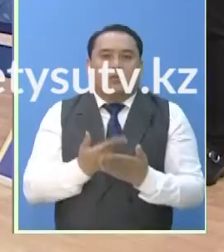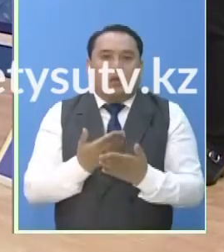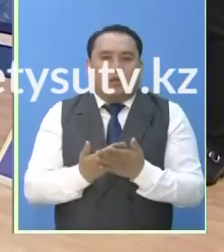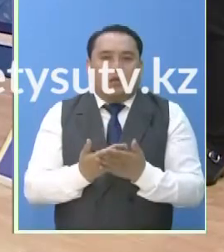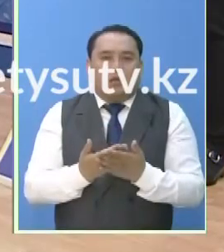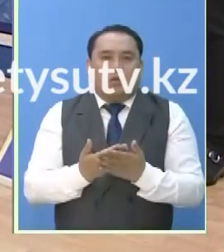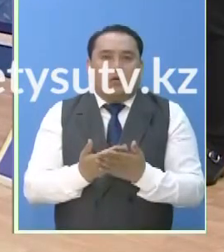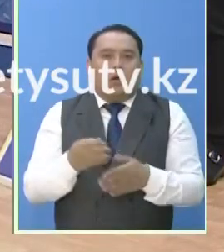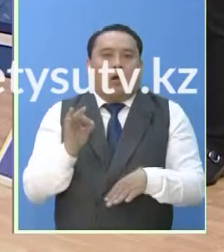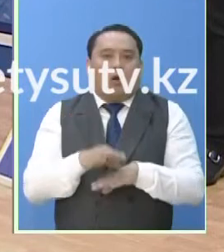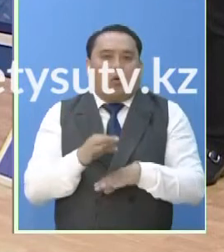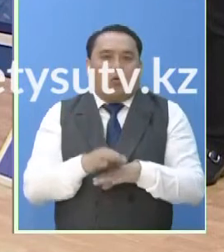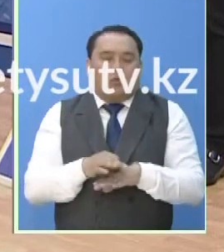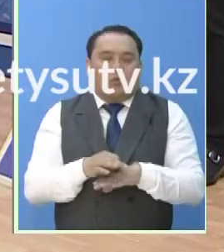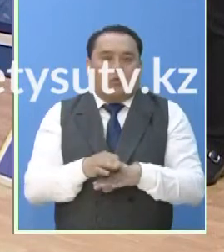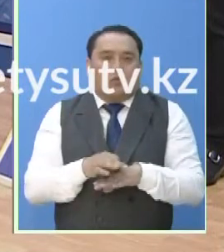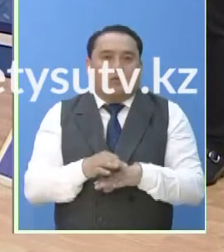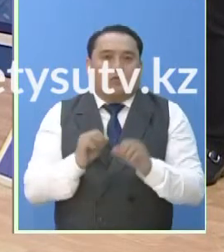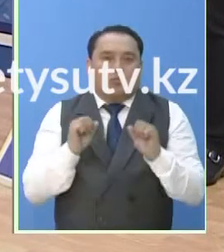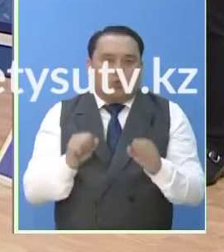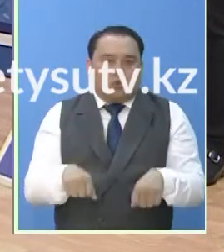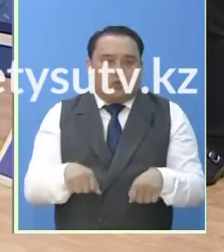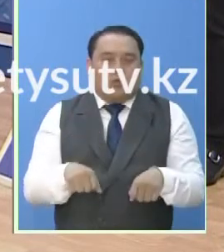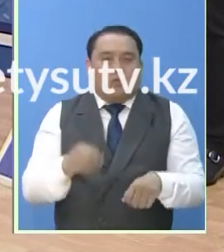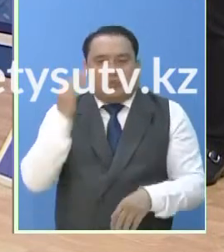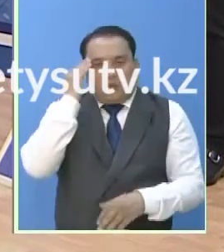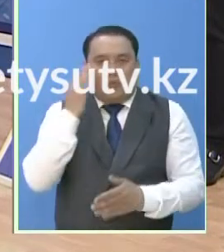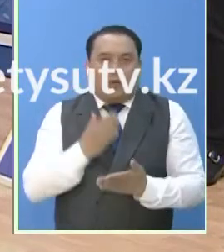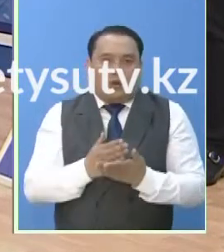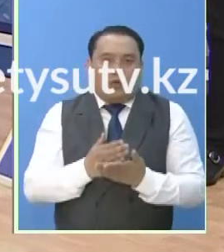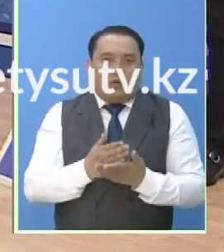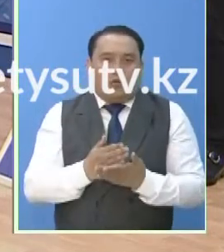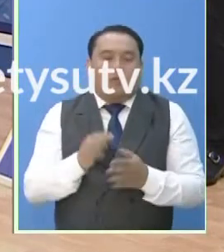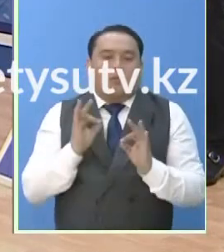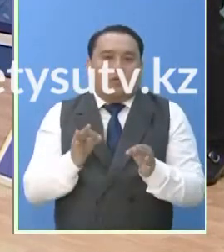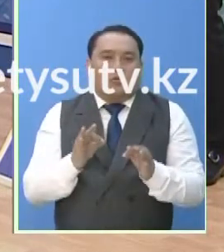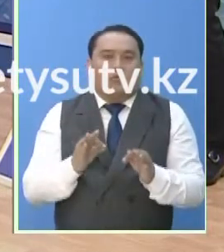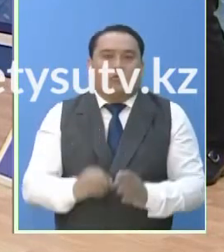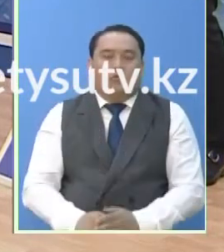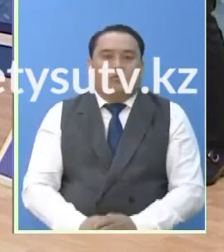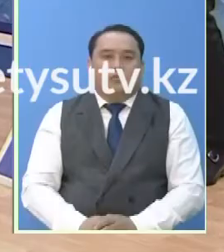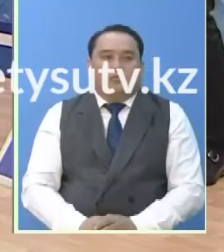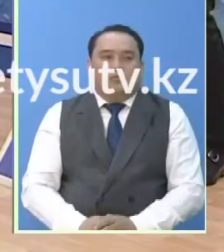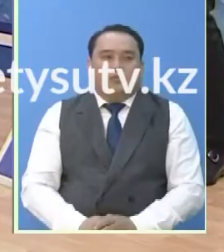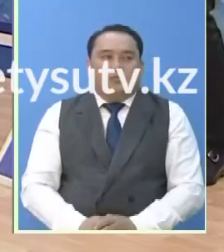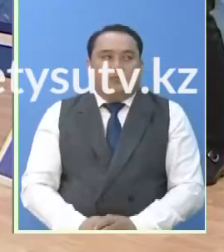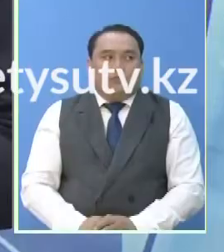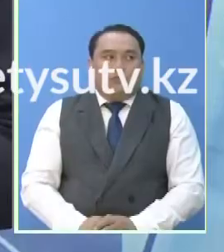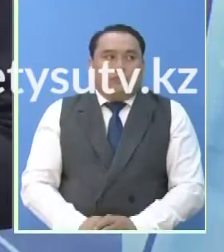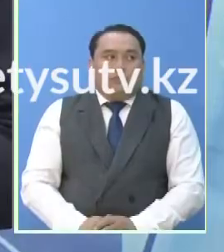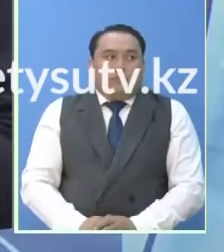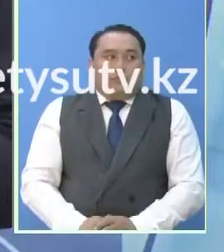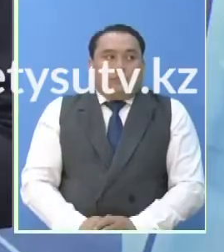оның қай жері сыр беріп жүр, сол жері ауырып шығады екен дегенде пікірлер бар. Қайсысы дұрыс? Толыққанды көрерменге ақпар берейікші. Иә,